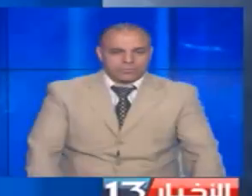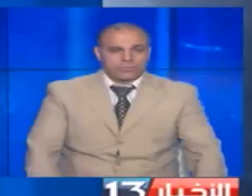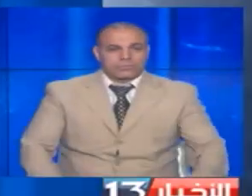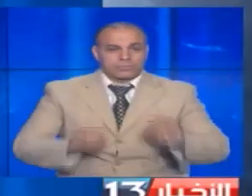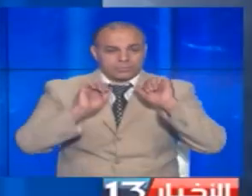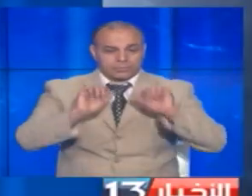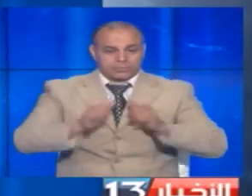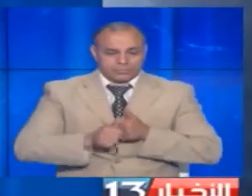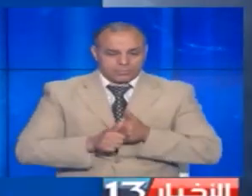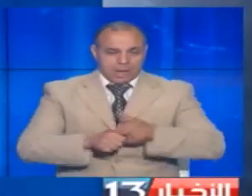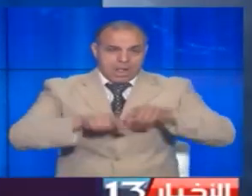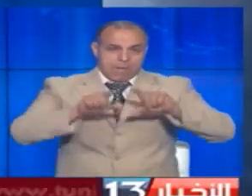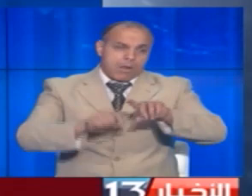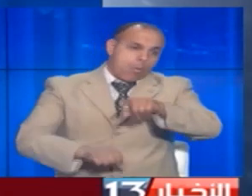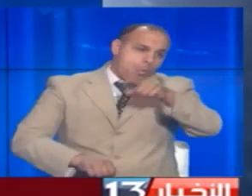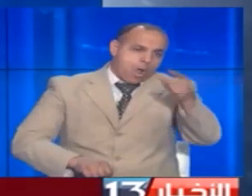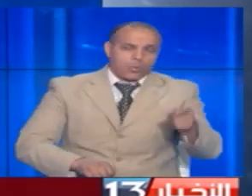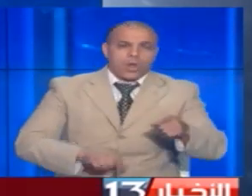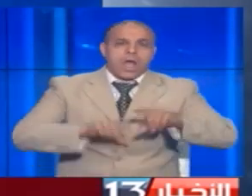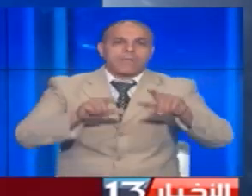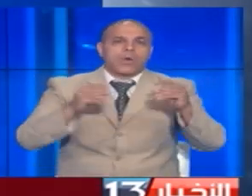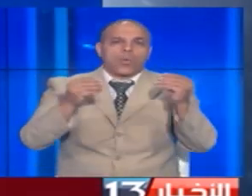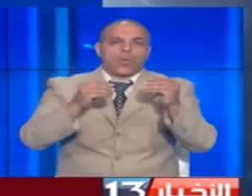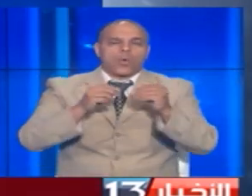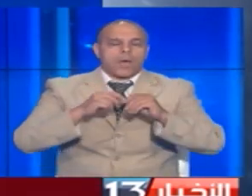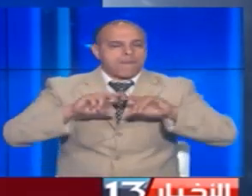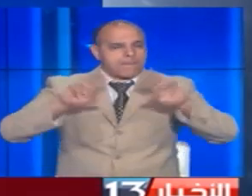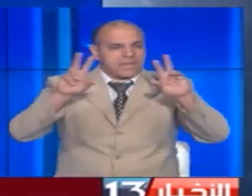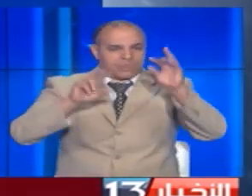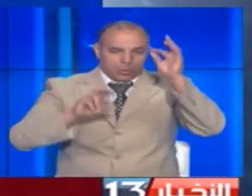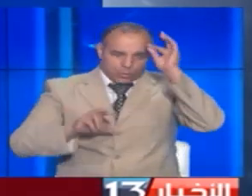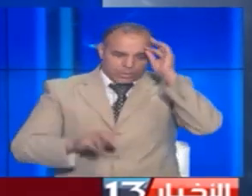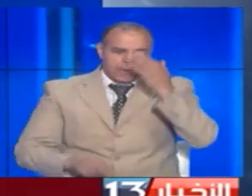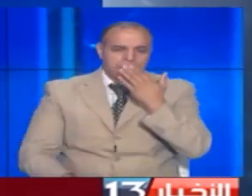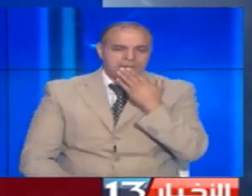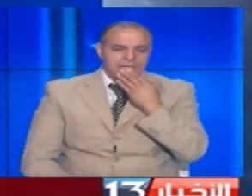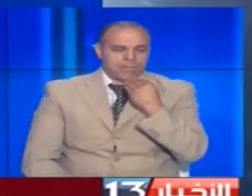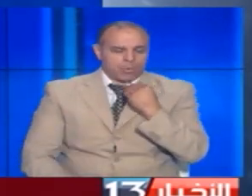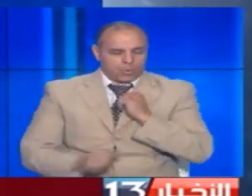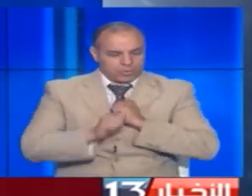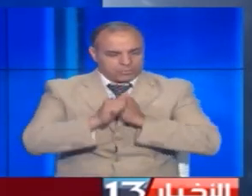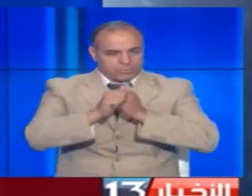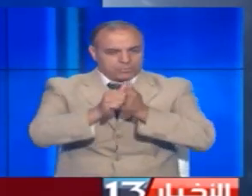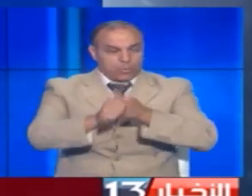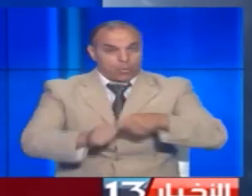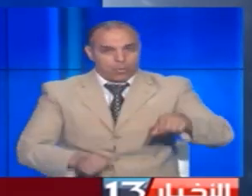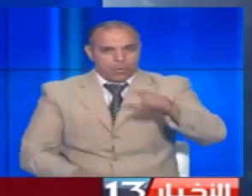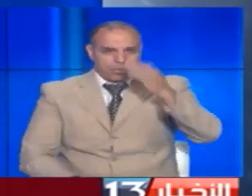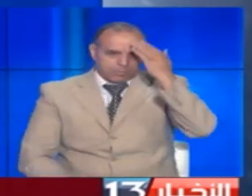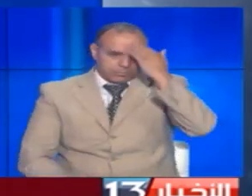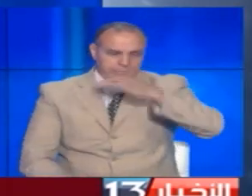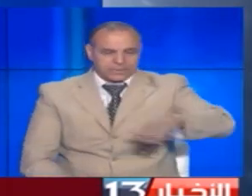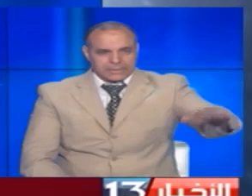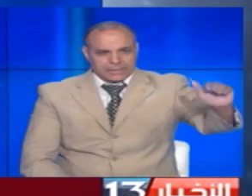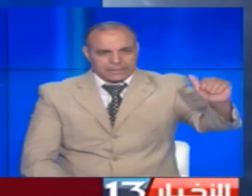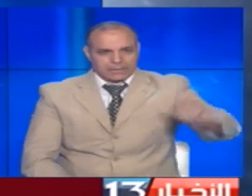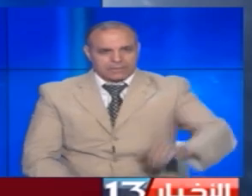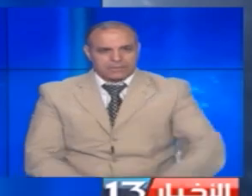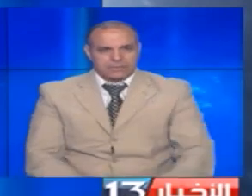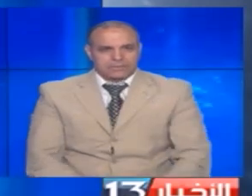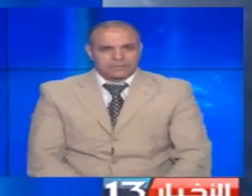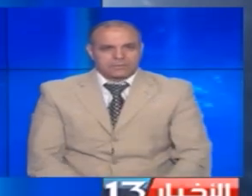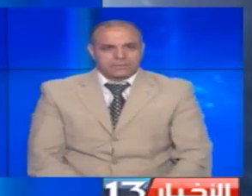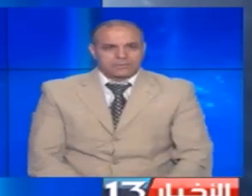متابعه هذه النشره وغيرها من الاخبار متاحه على بوابه التلفزه التونسيه تحيه طيبه مشاهدينا الكرام والى اللقاء